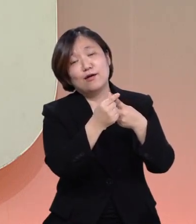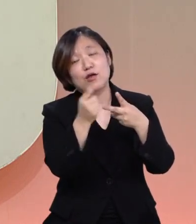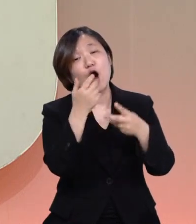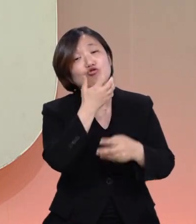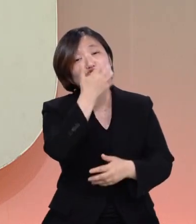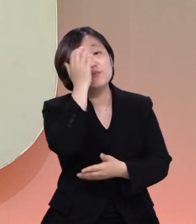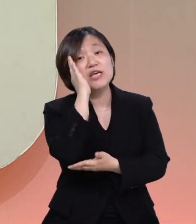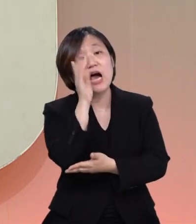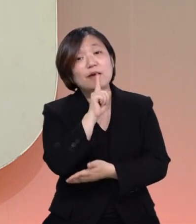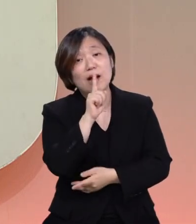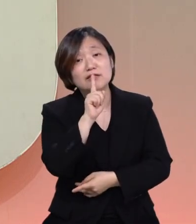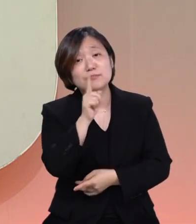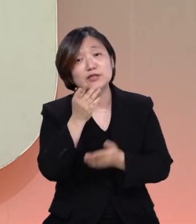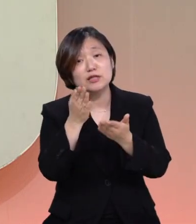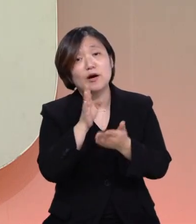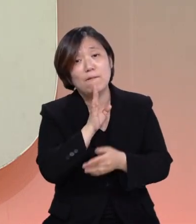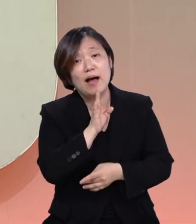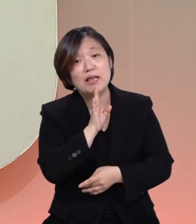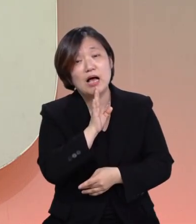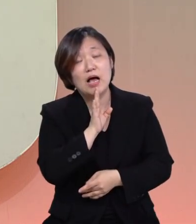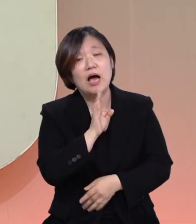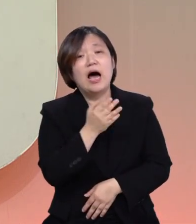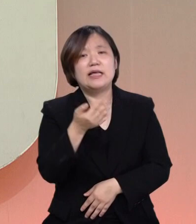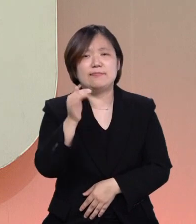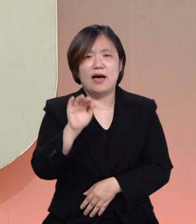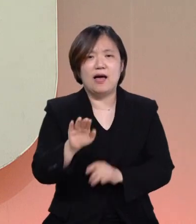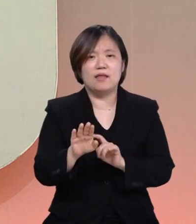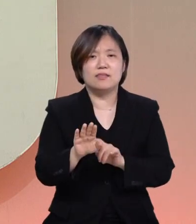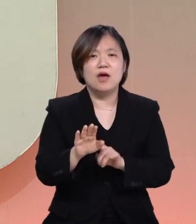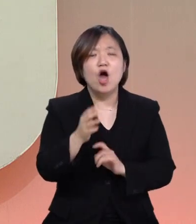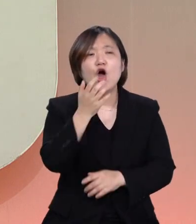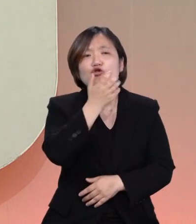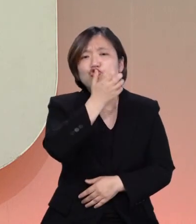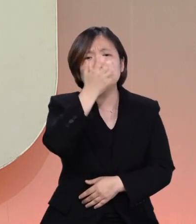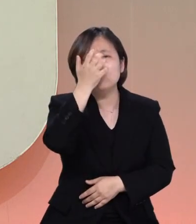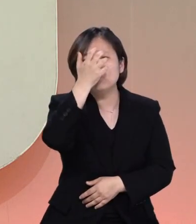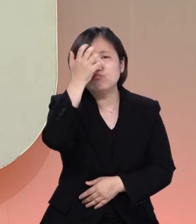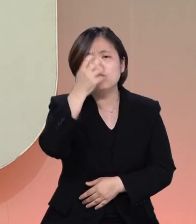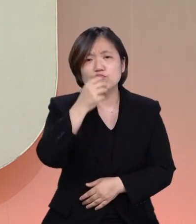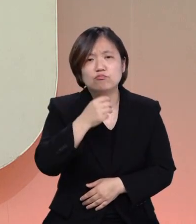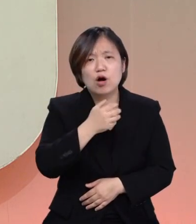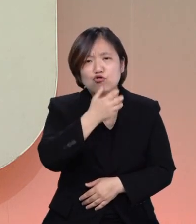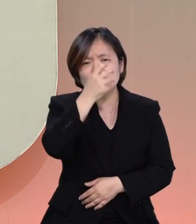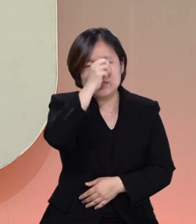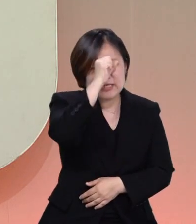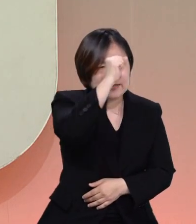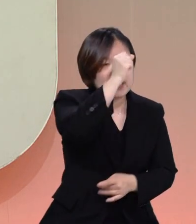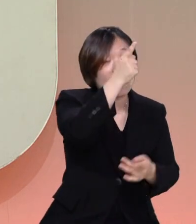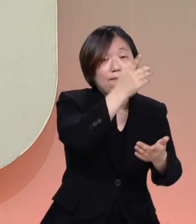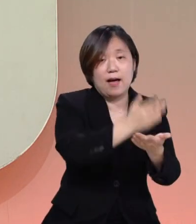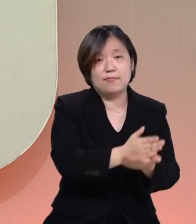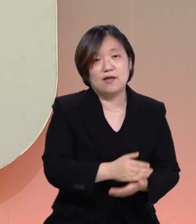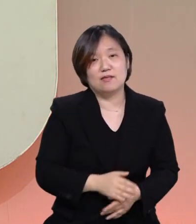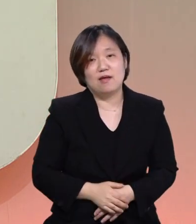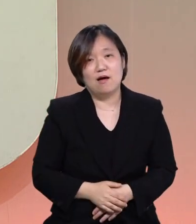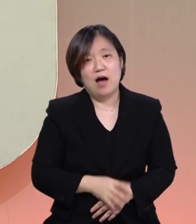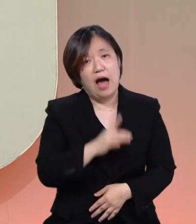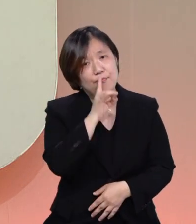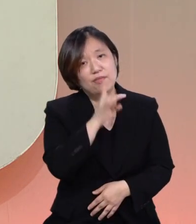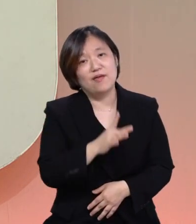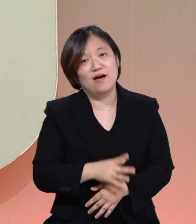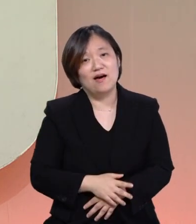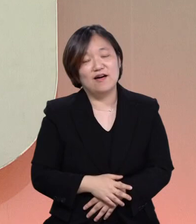전들은 대로 고대로 말씀드리는 거잖아요 하지만 꿈에 너무 집착하면 된다 안 된다 안